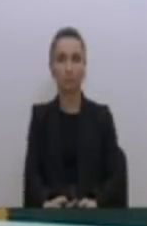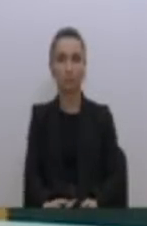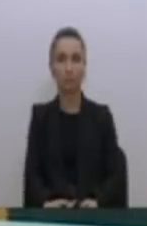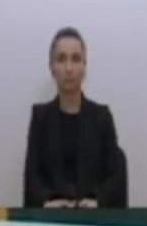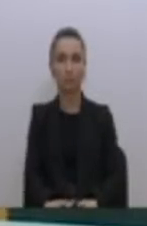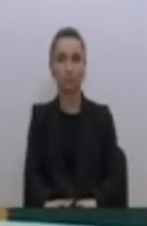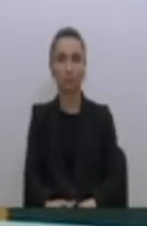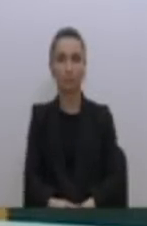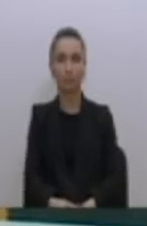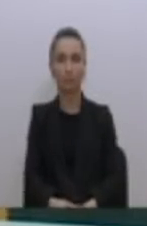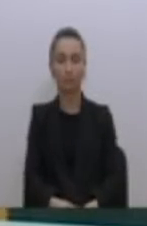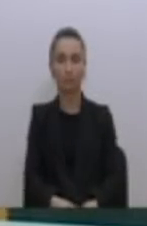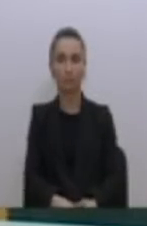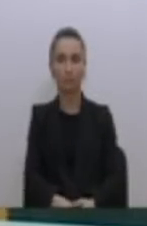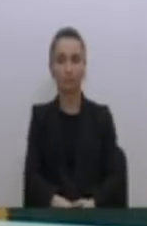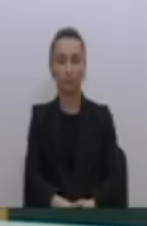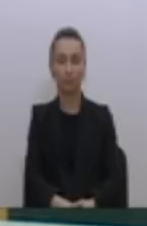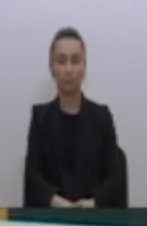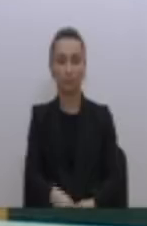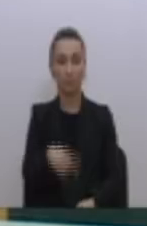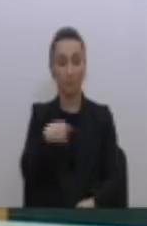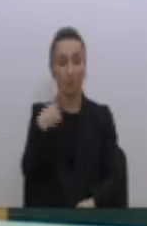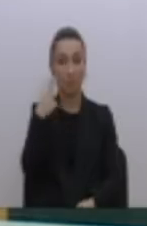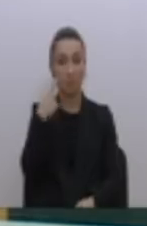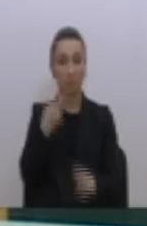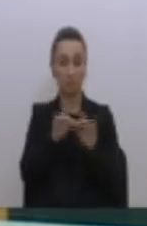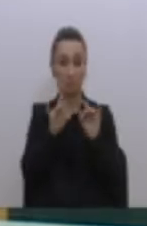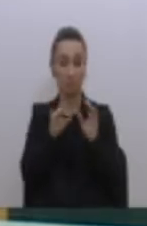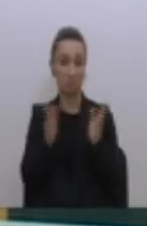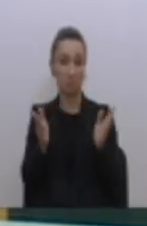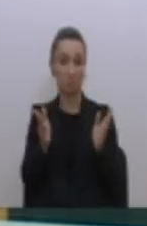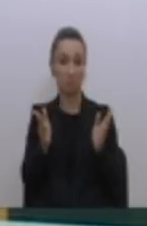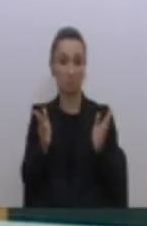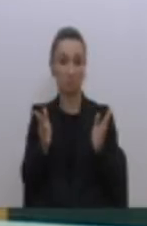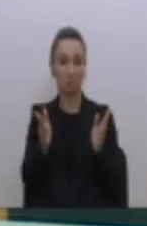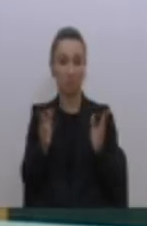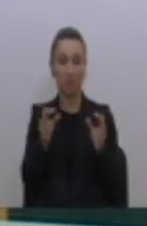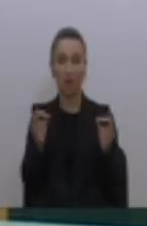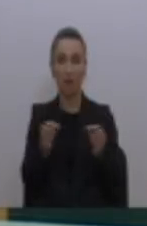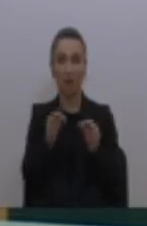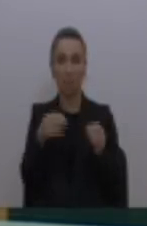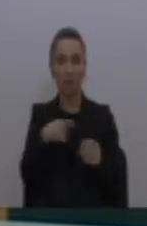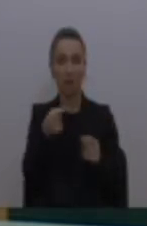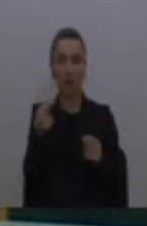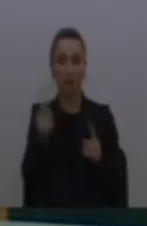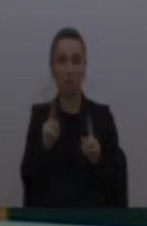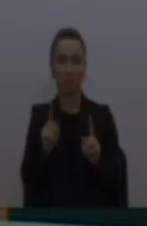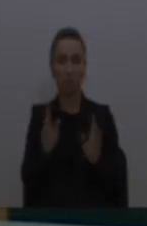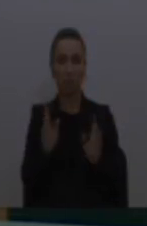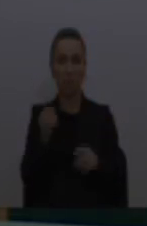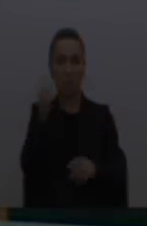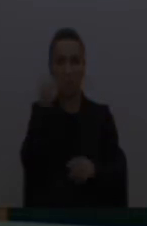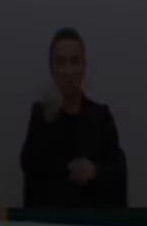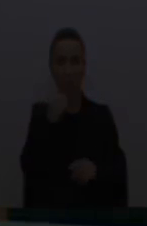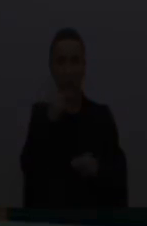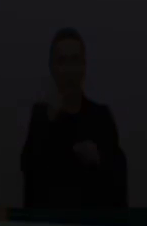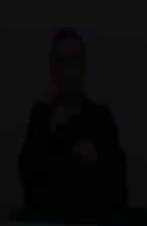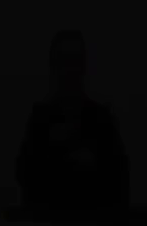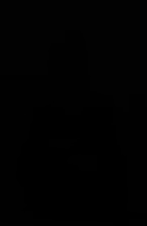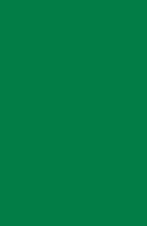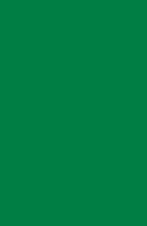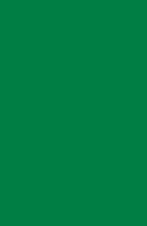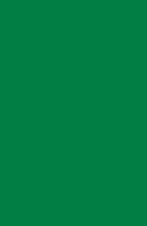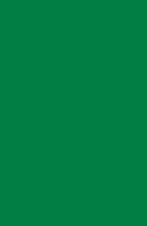ხო. ხო, მე მგონი ეს უნდა მეთქვა და არაფერი არ გამომრჩა. მადლობა ყურადღებისთვის.